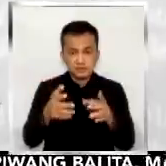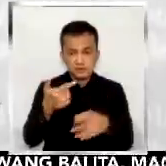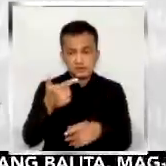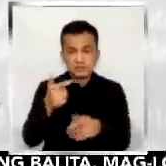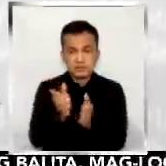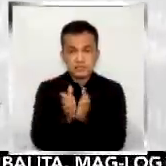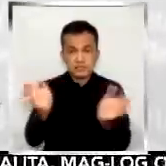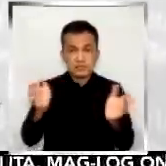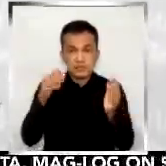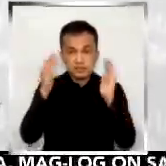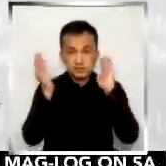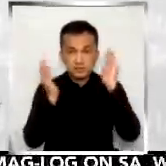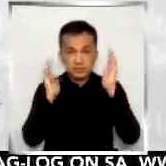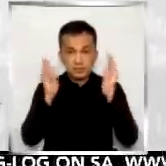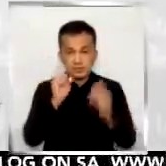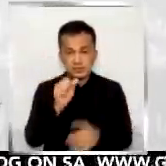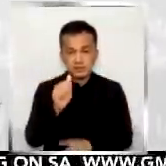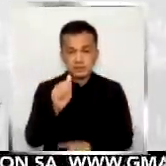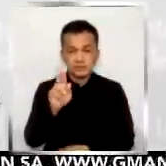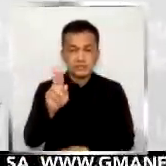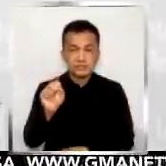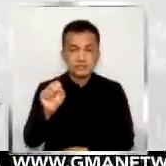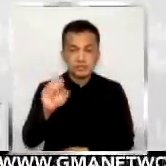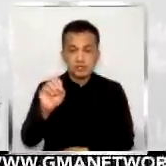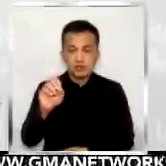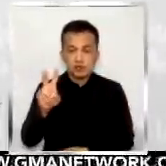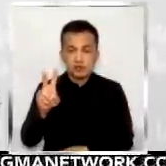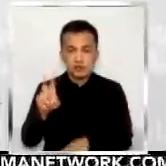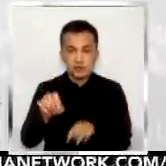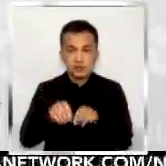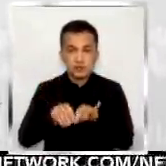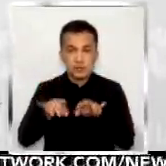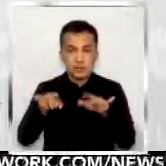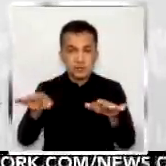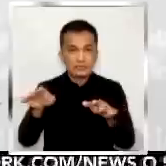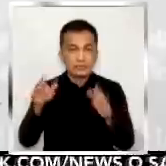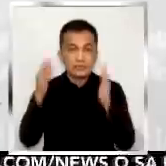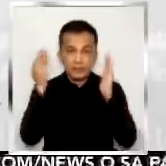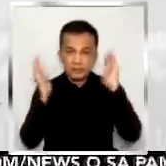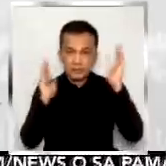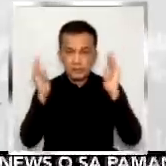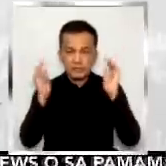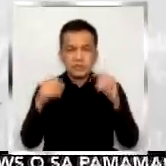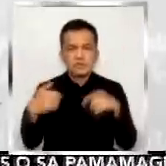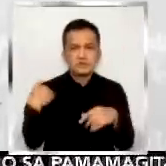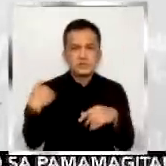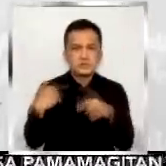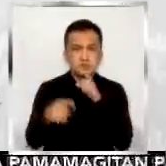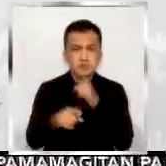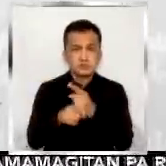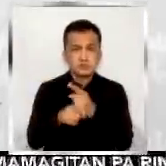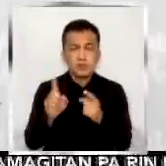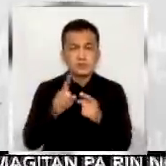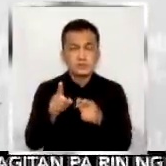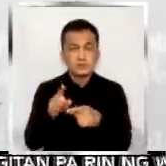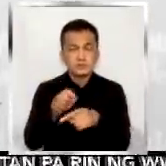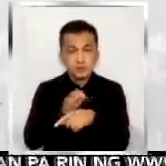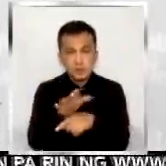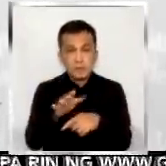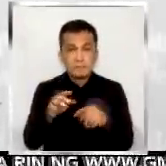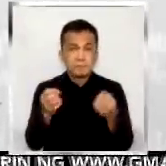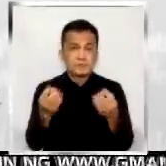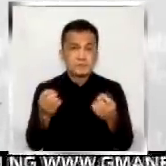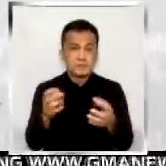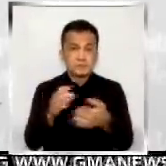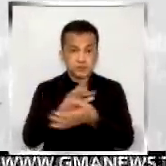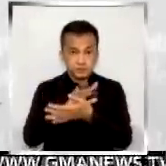SARS-CoV-2 variant na kumakalat doon. Hindi pa raw tiyak kung ano ang epekto nito, pero karamihan daw ng COVID cases cluster